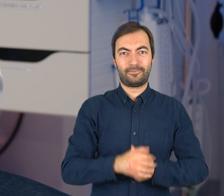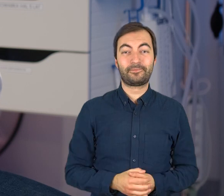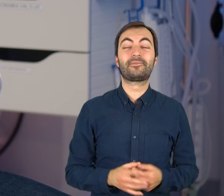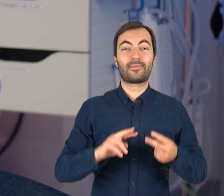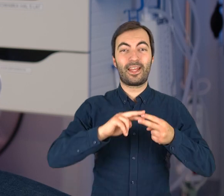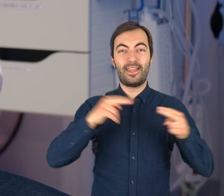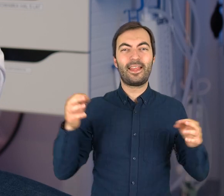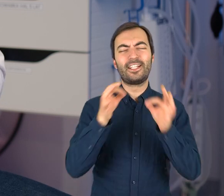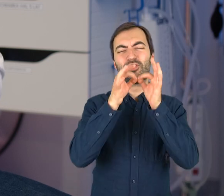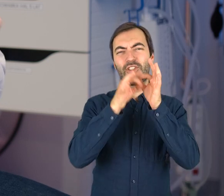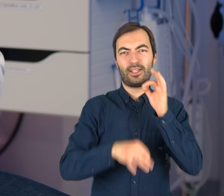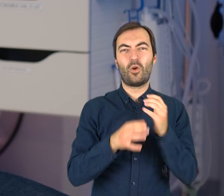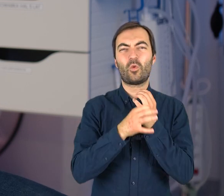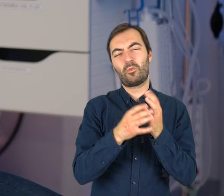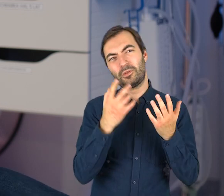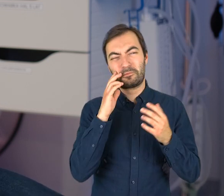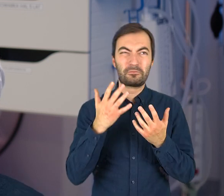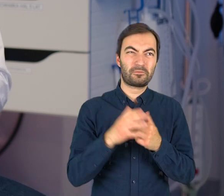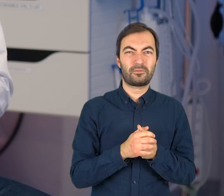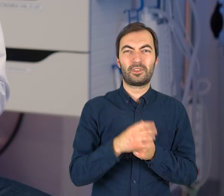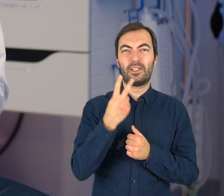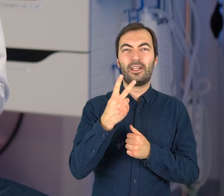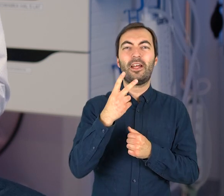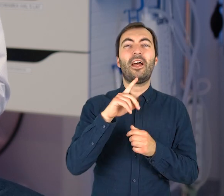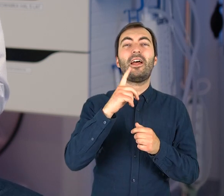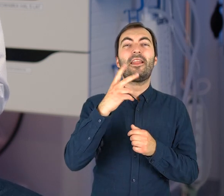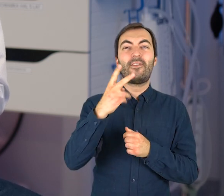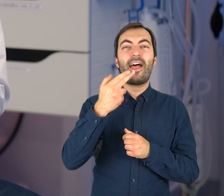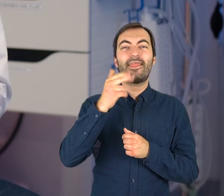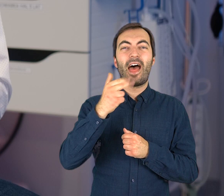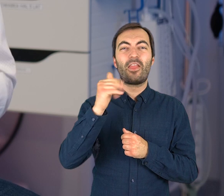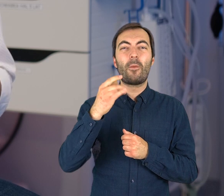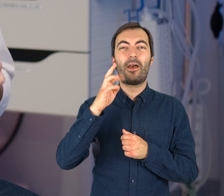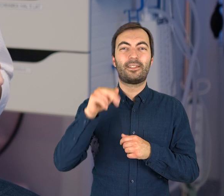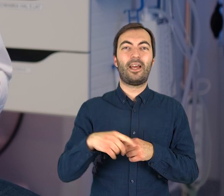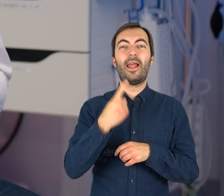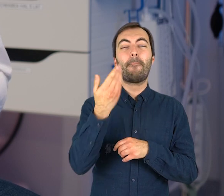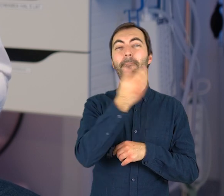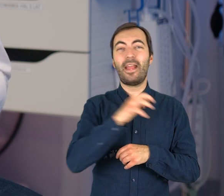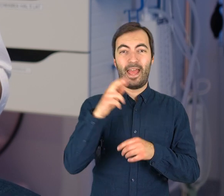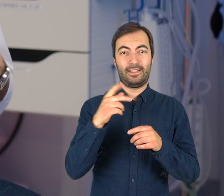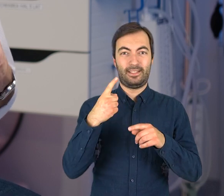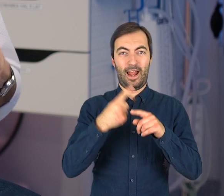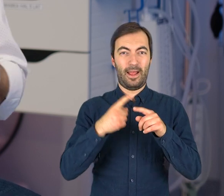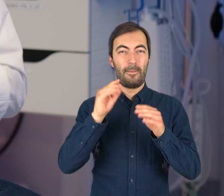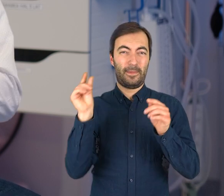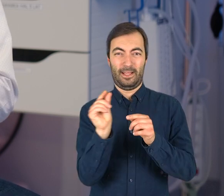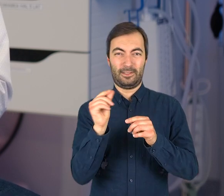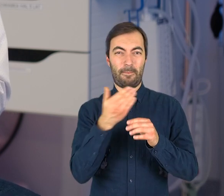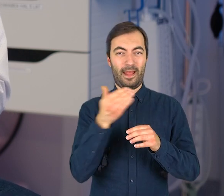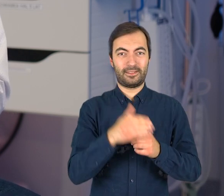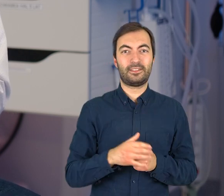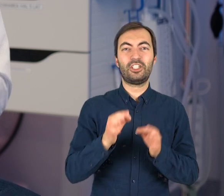grubość nieco ponad 2 nanometrów, czyli miliardowych części metra. Ten cieniutki, ale za to bardzo długi